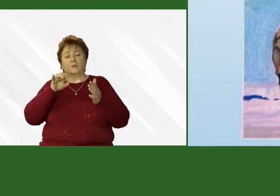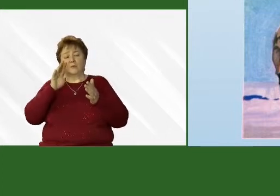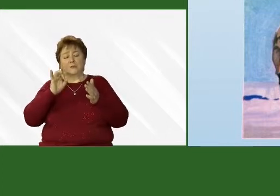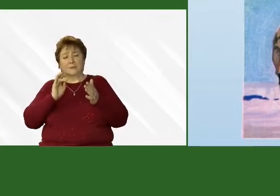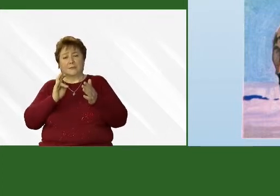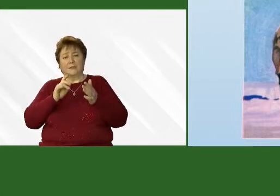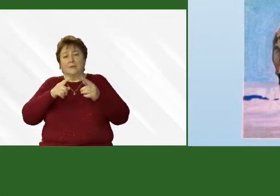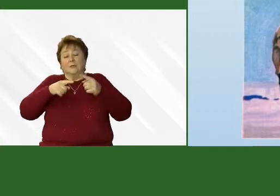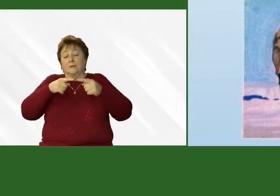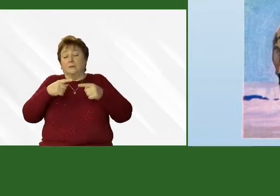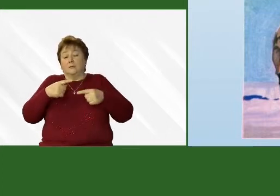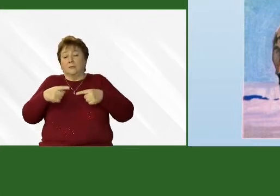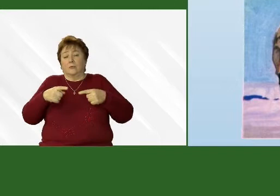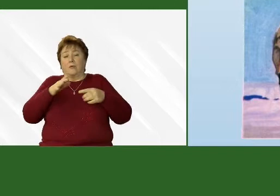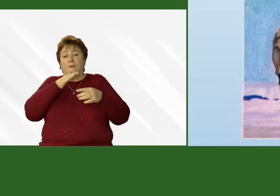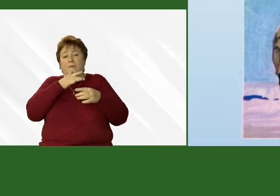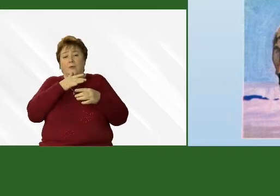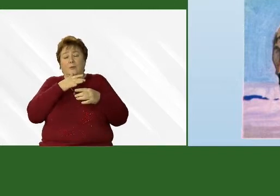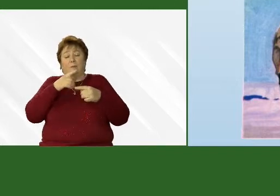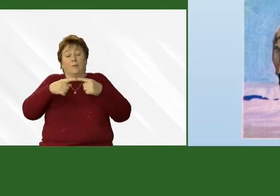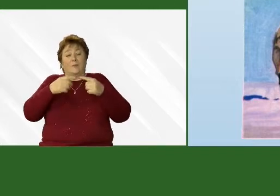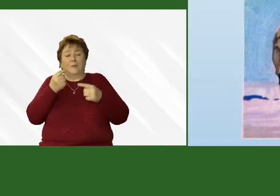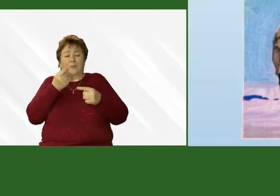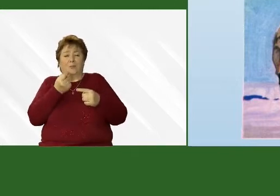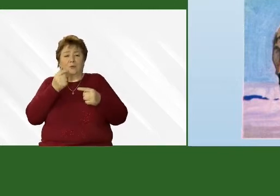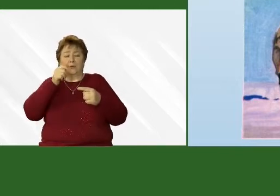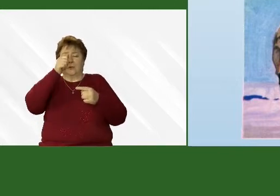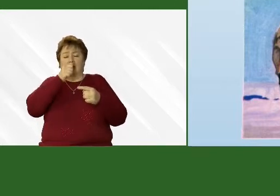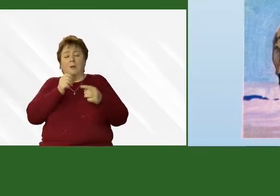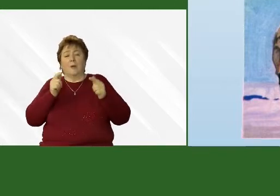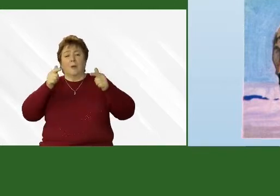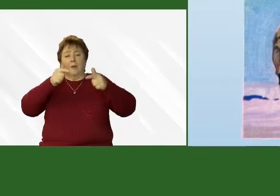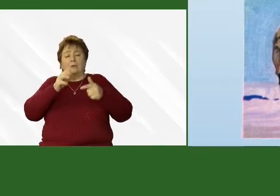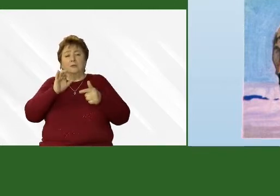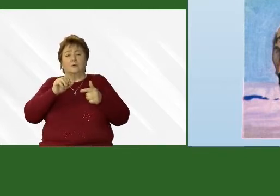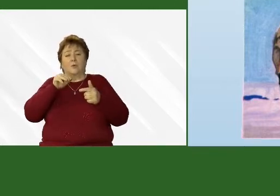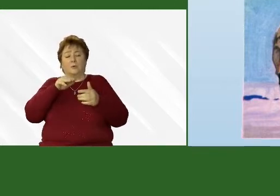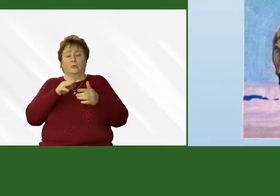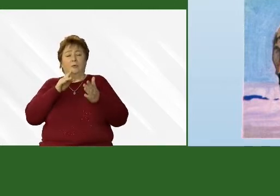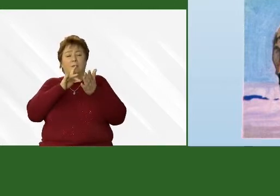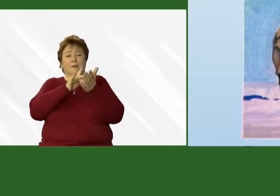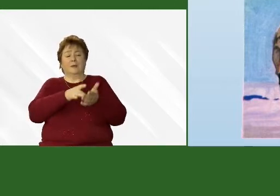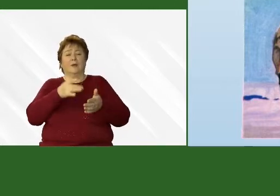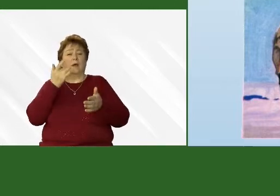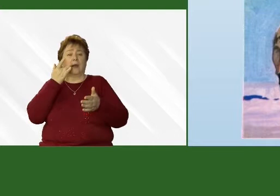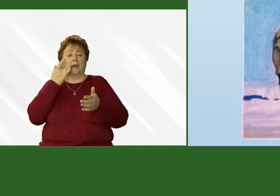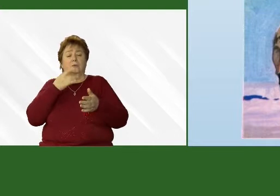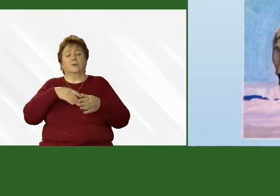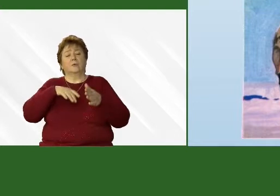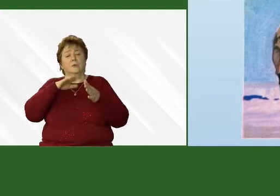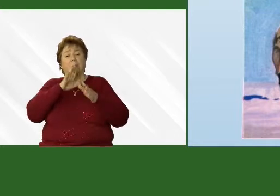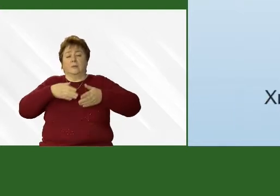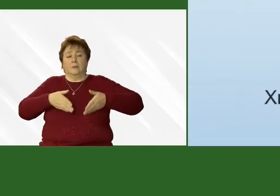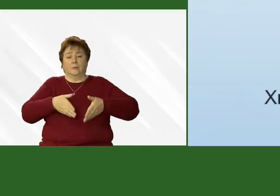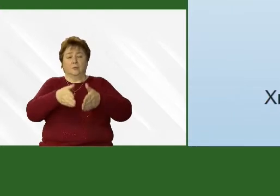несколько месяцев после него в заветную точку прибыла партия Скотта, которая погибла на обратном